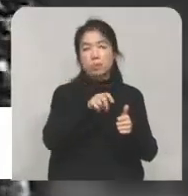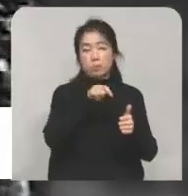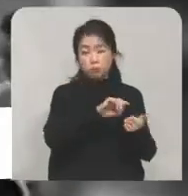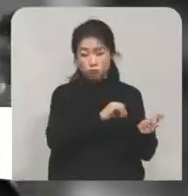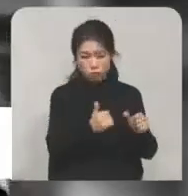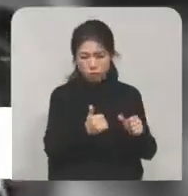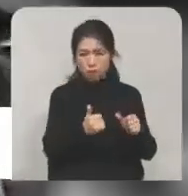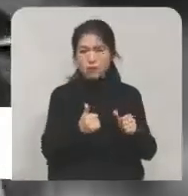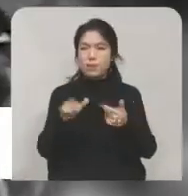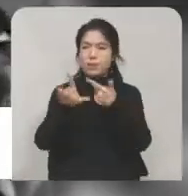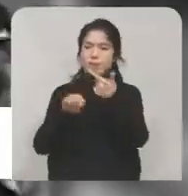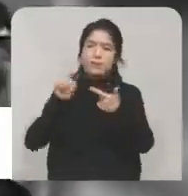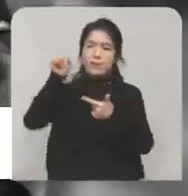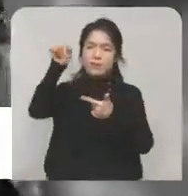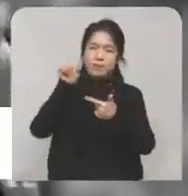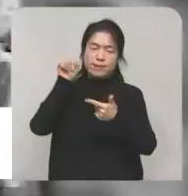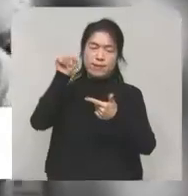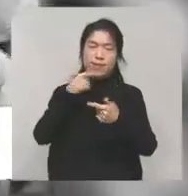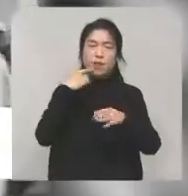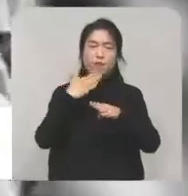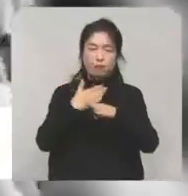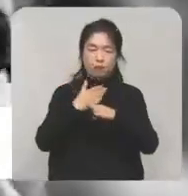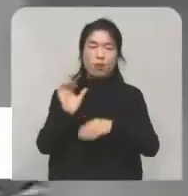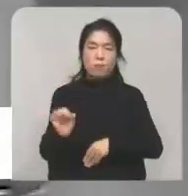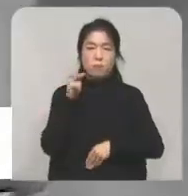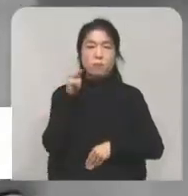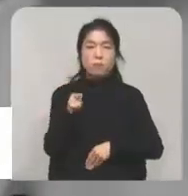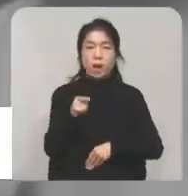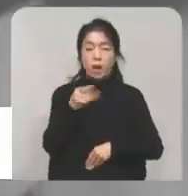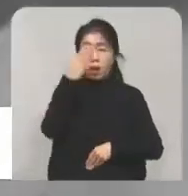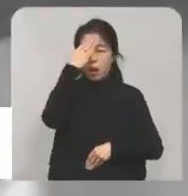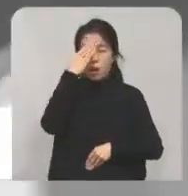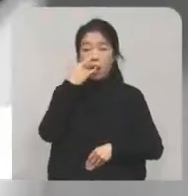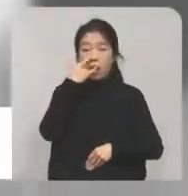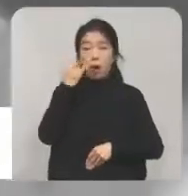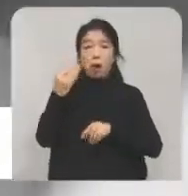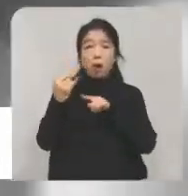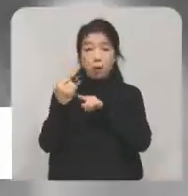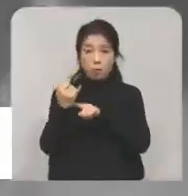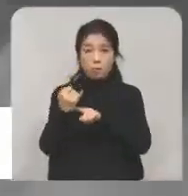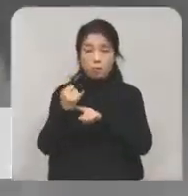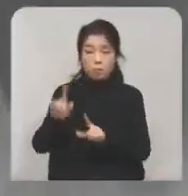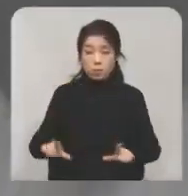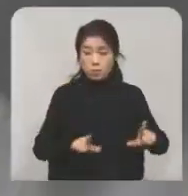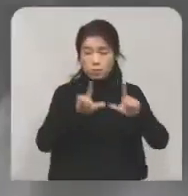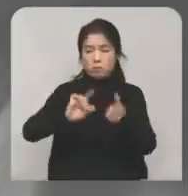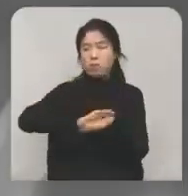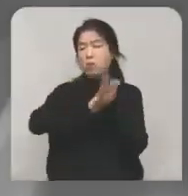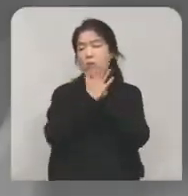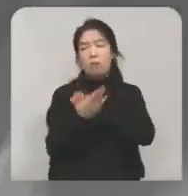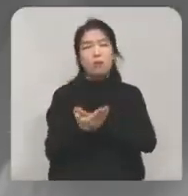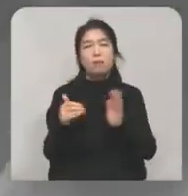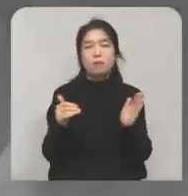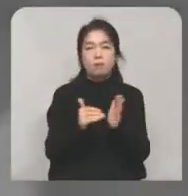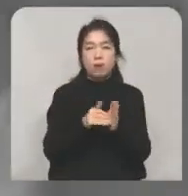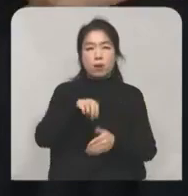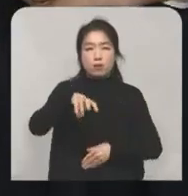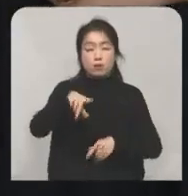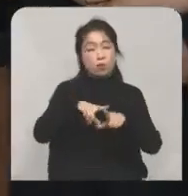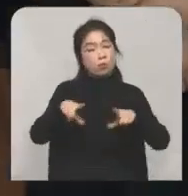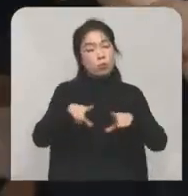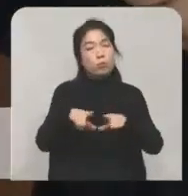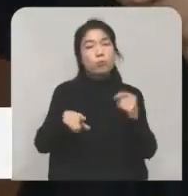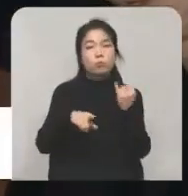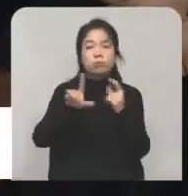되어 민주화의 불길을 지켰을 뿐 아니라 어머니 배운 신 여사의 삶도 송두리째 바꾸어 놓았습니다 광주에서 평범한